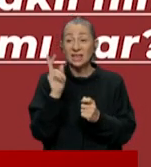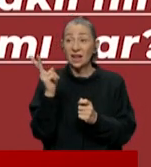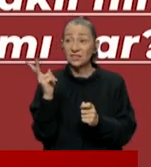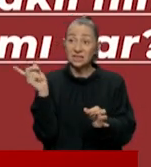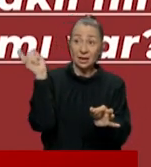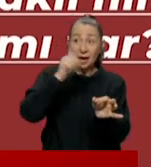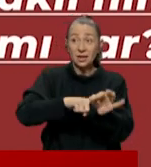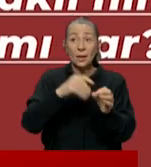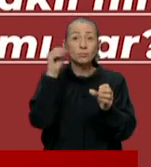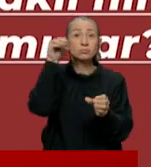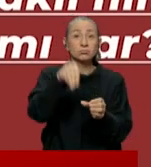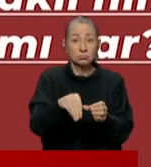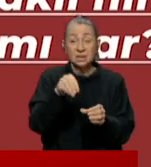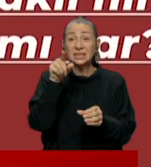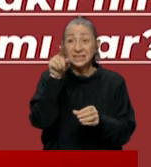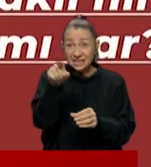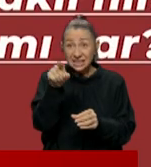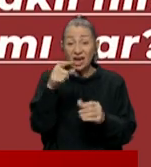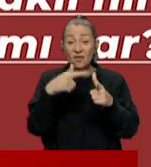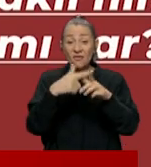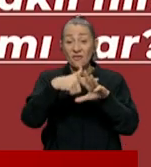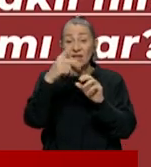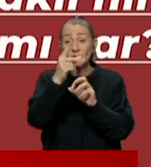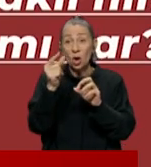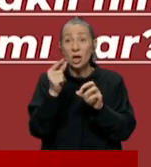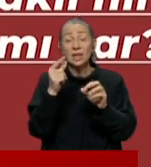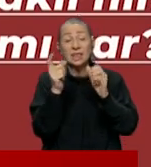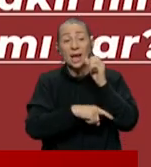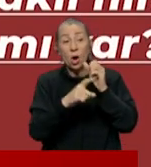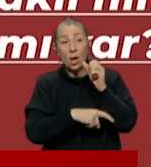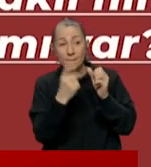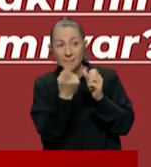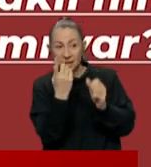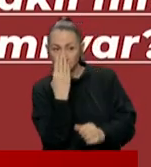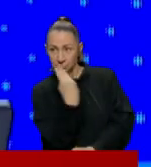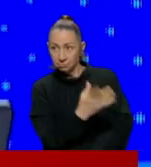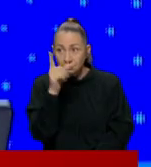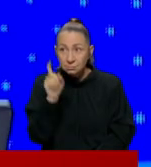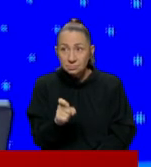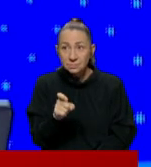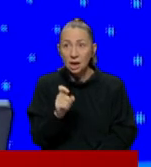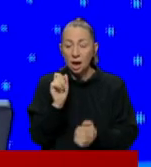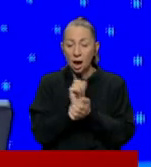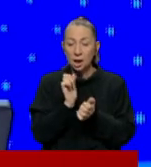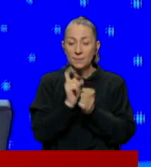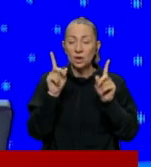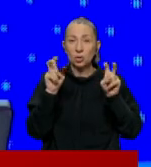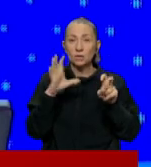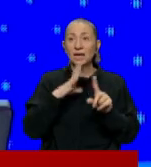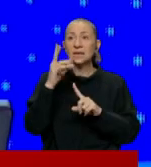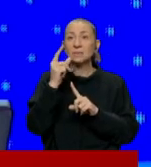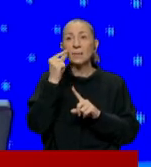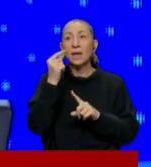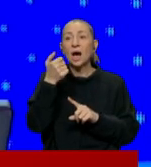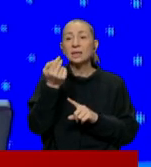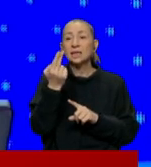tarafınızca getirilmesi sizin de FETÖ terör örgütüne yaptığınız bir jest midir? Ailevi bir durum var. İsmail Bey